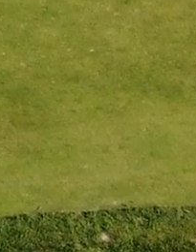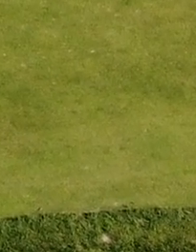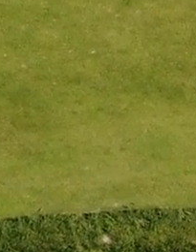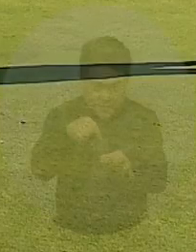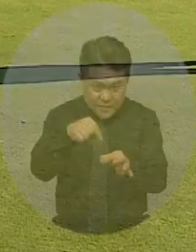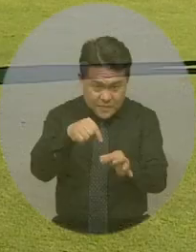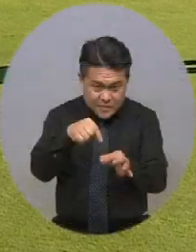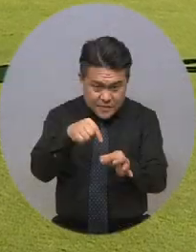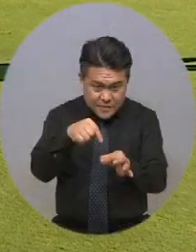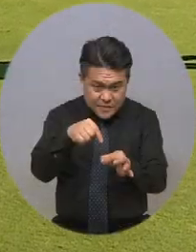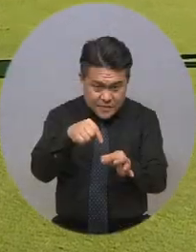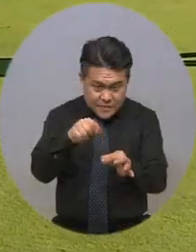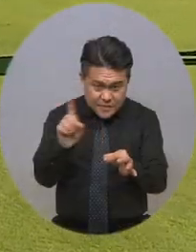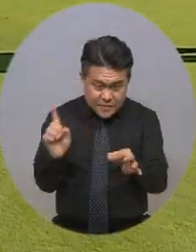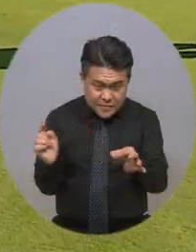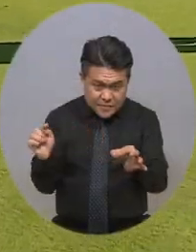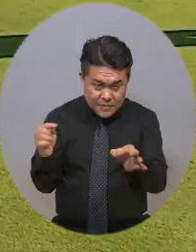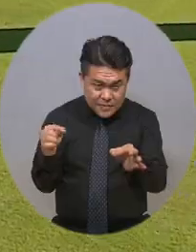나이스! 나이스!